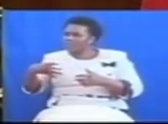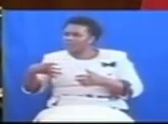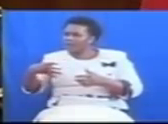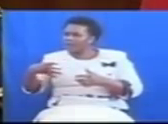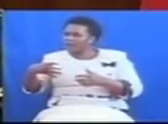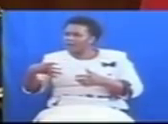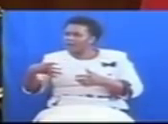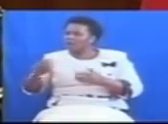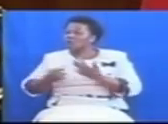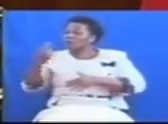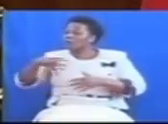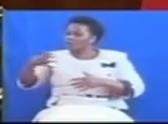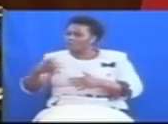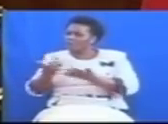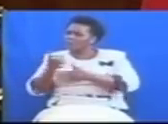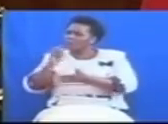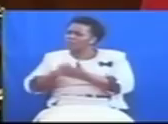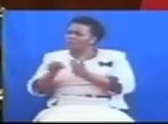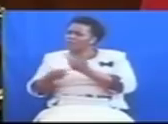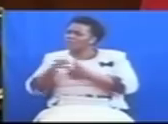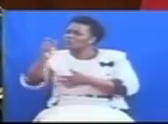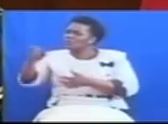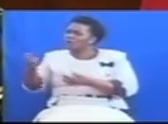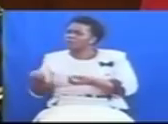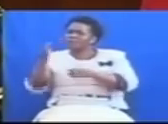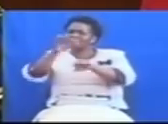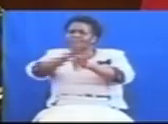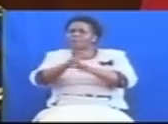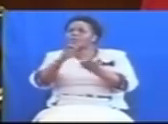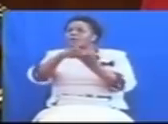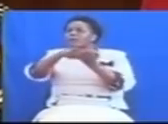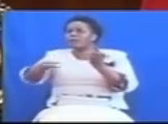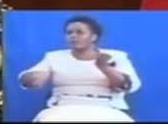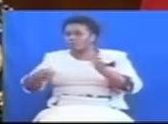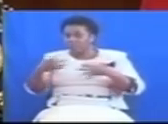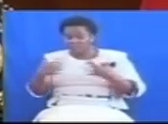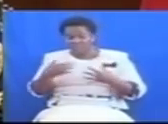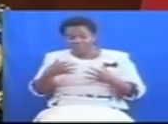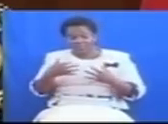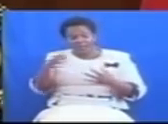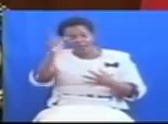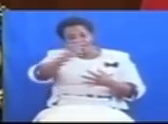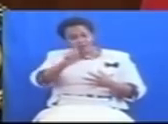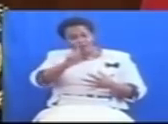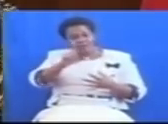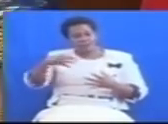lini wizara hii itaweka mkakati wa kutatua kero hii kwa wananchi?